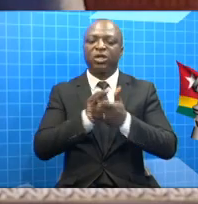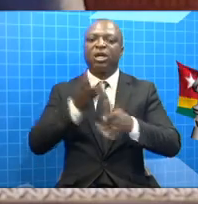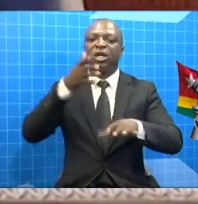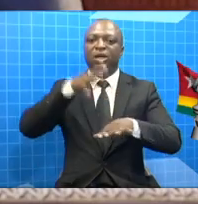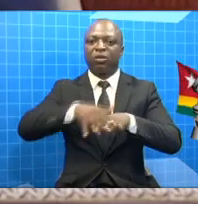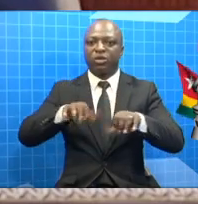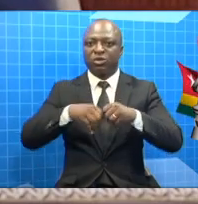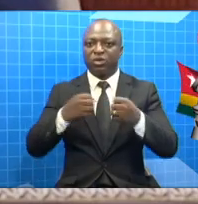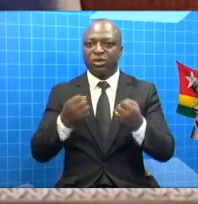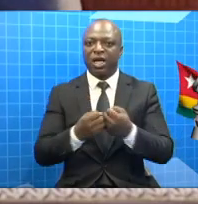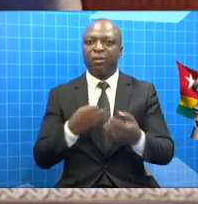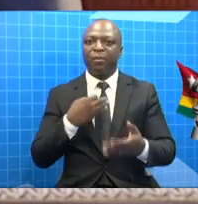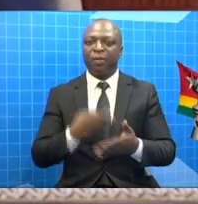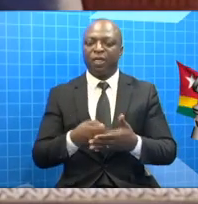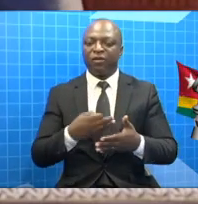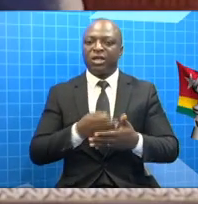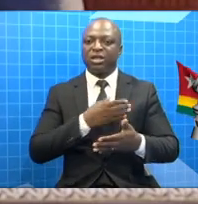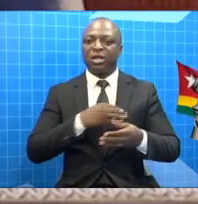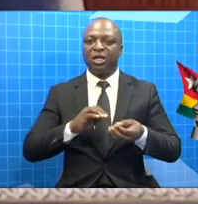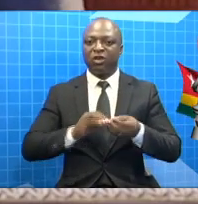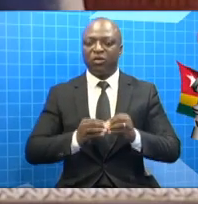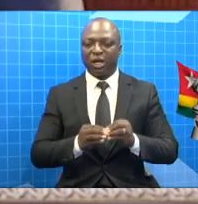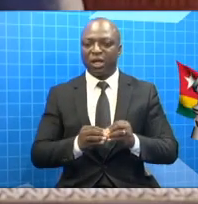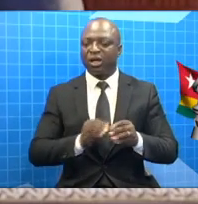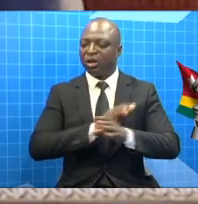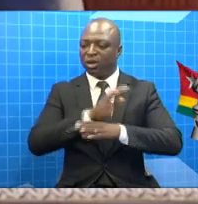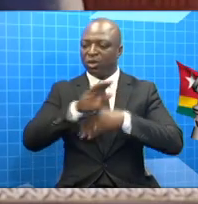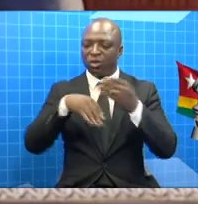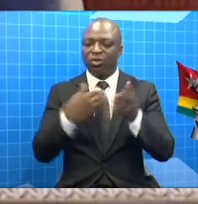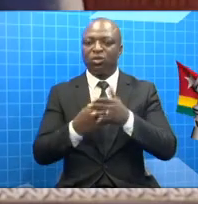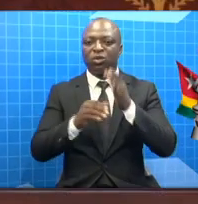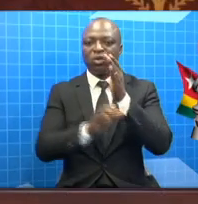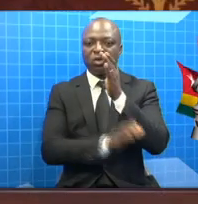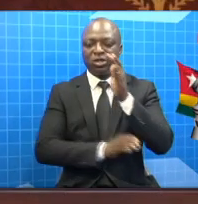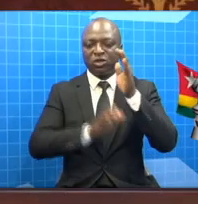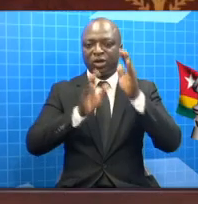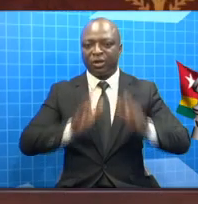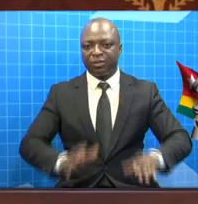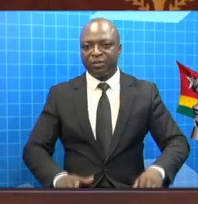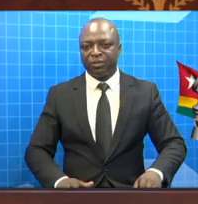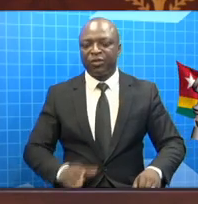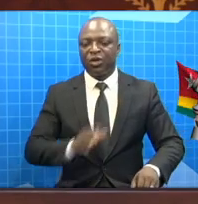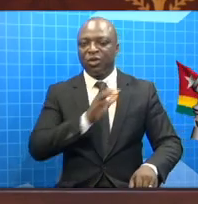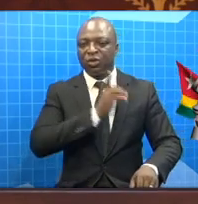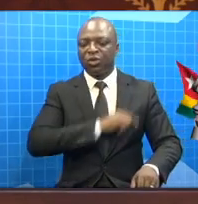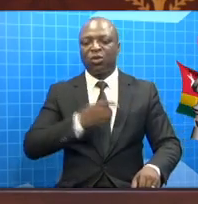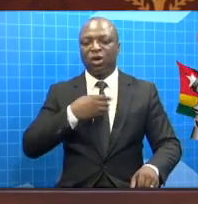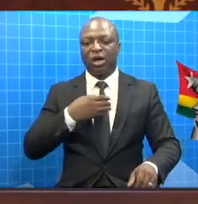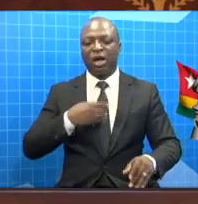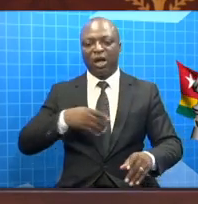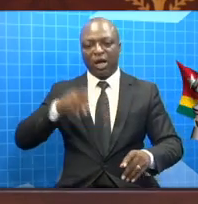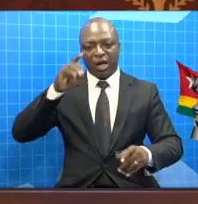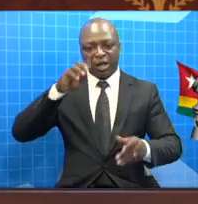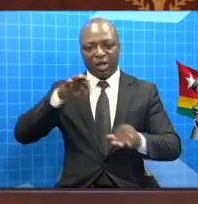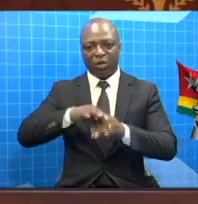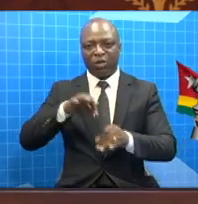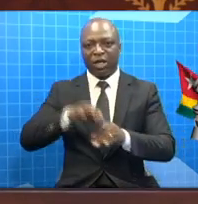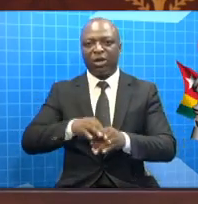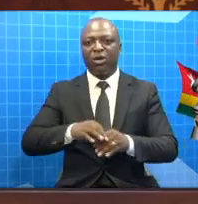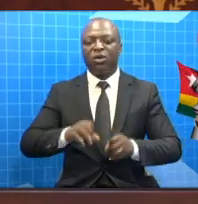sociale, financière et numérique de tous nos concitoyens. Le Togo a adopté une stratégie